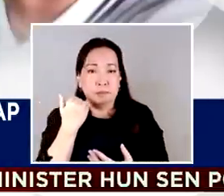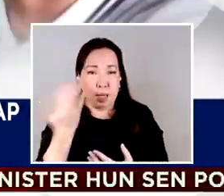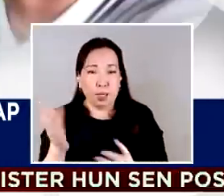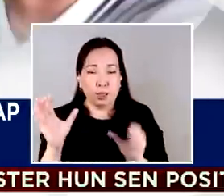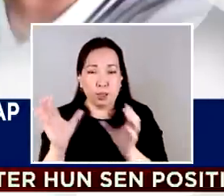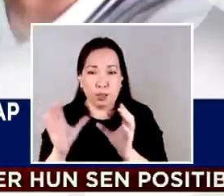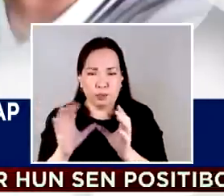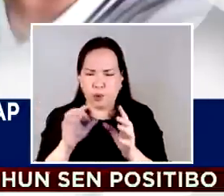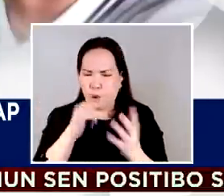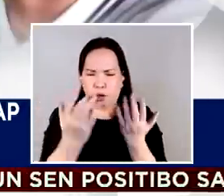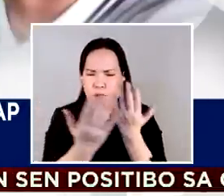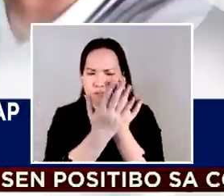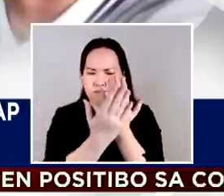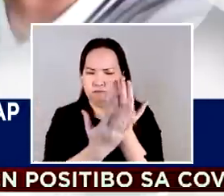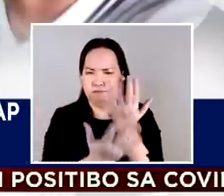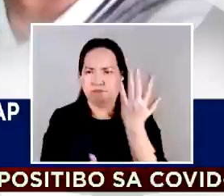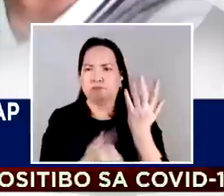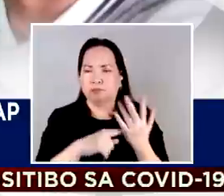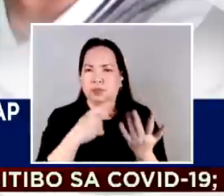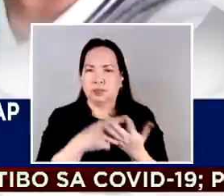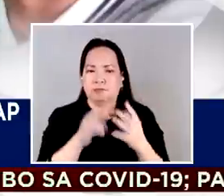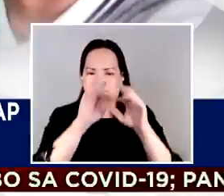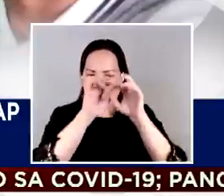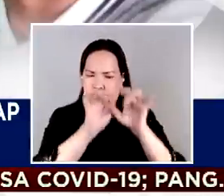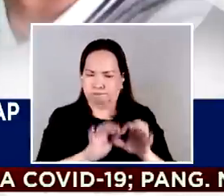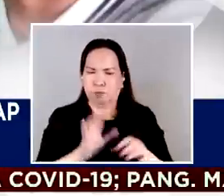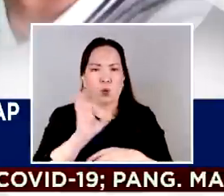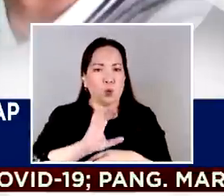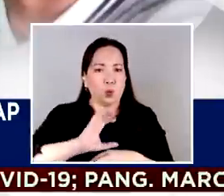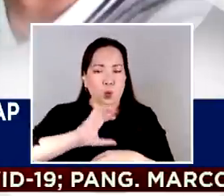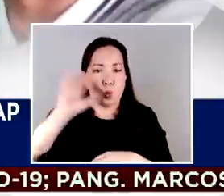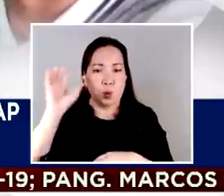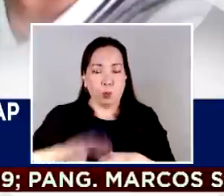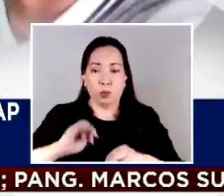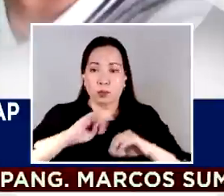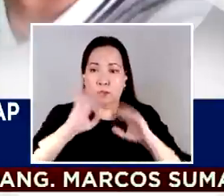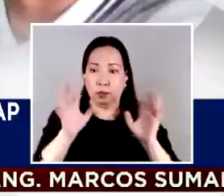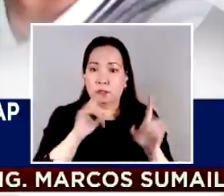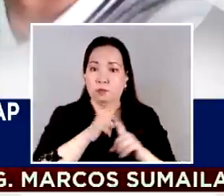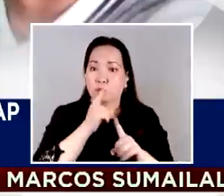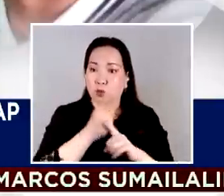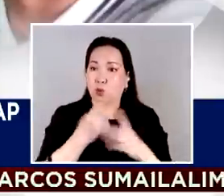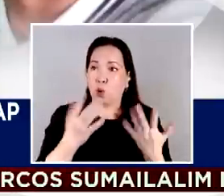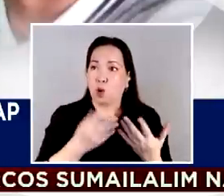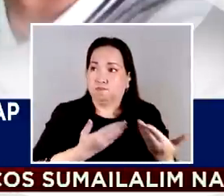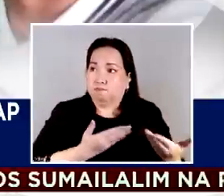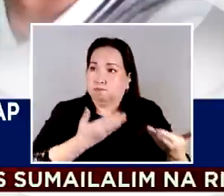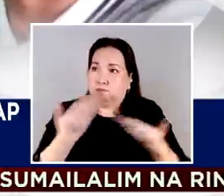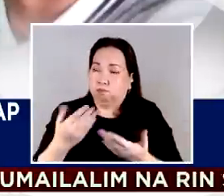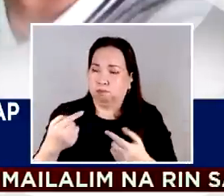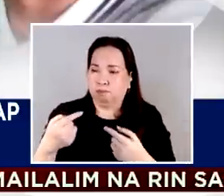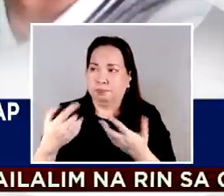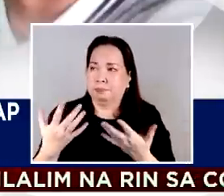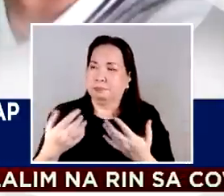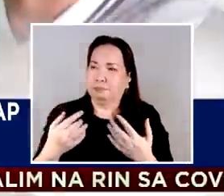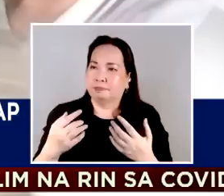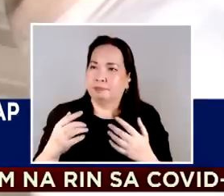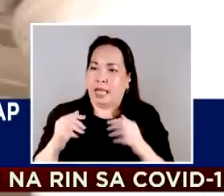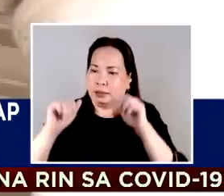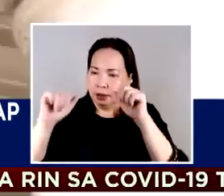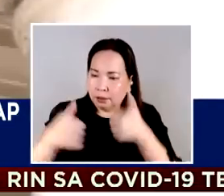could at least give an accurate pronouncement whether or not we will file the counter affidavit or not